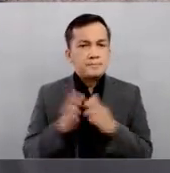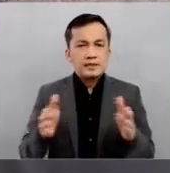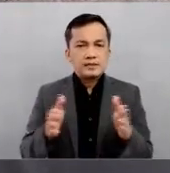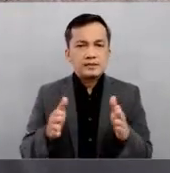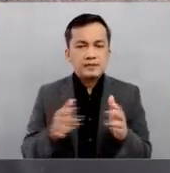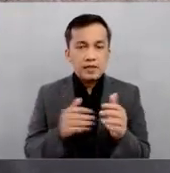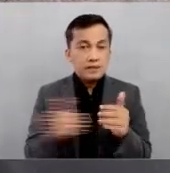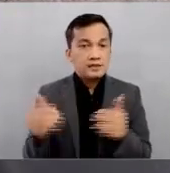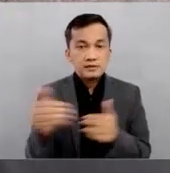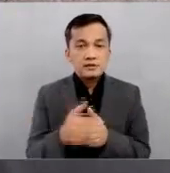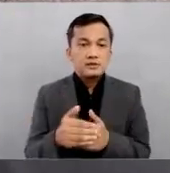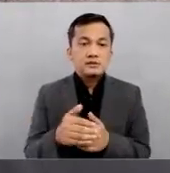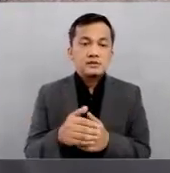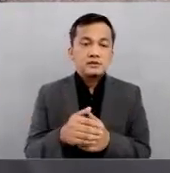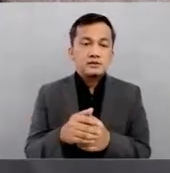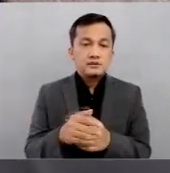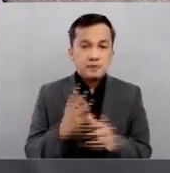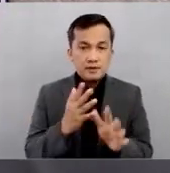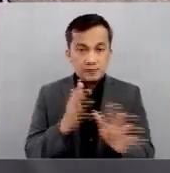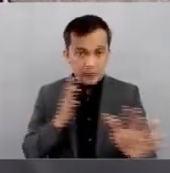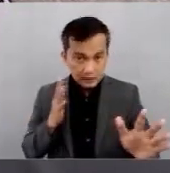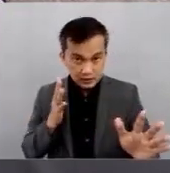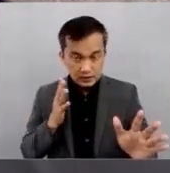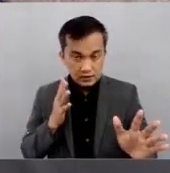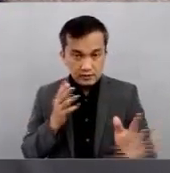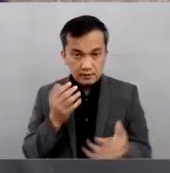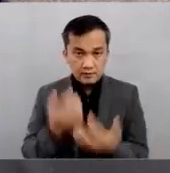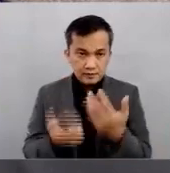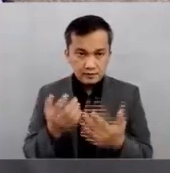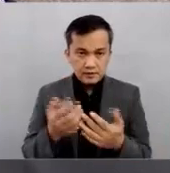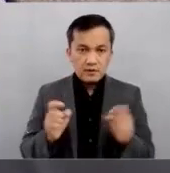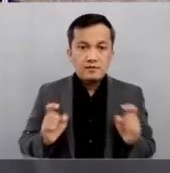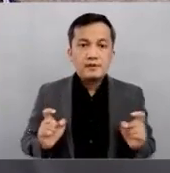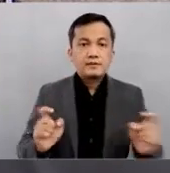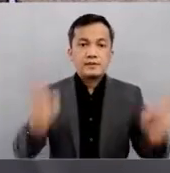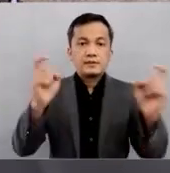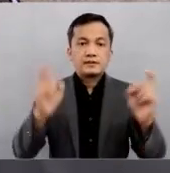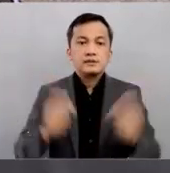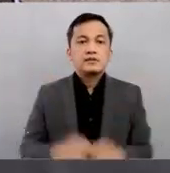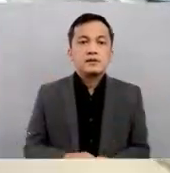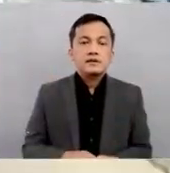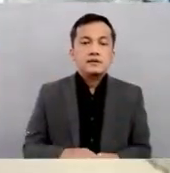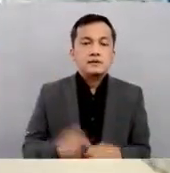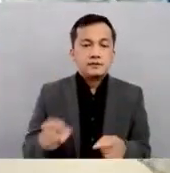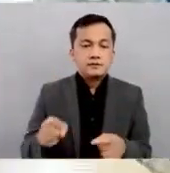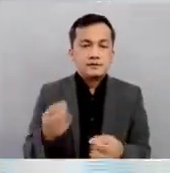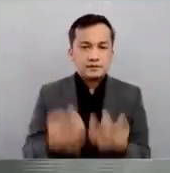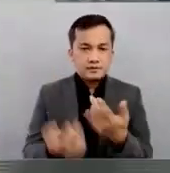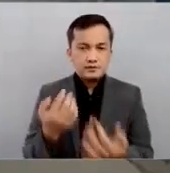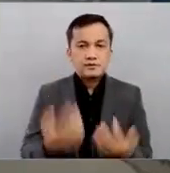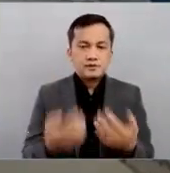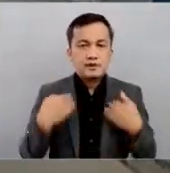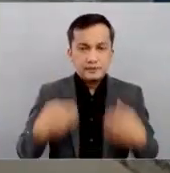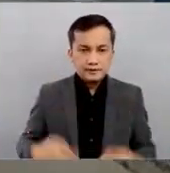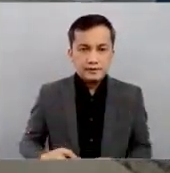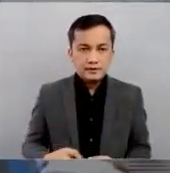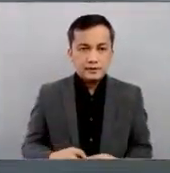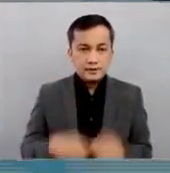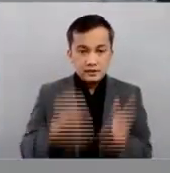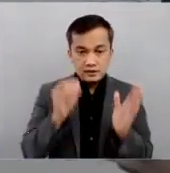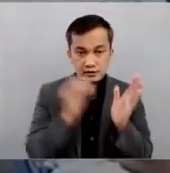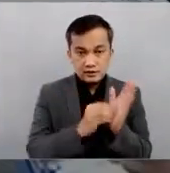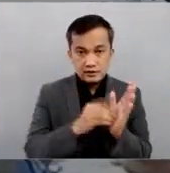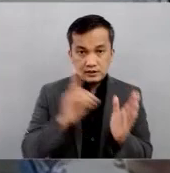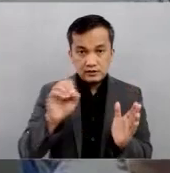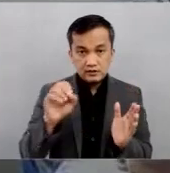sa mga pumipila na magpapakremate, mabilis na po ang pagpapakremate ngayon. Sa tala ng DOH, mula